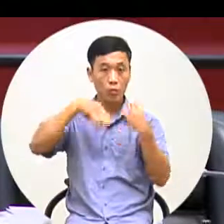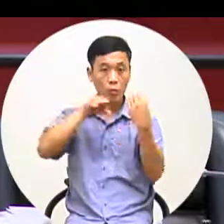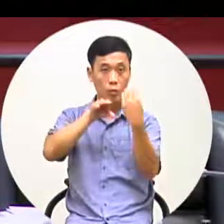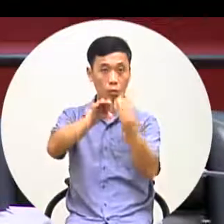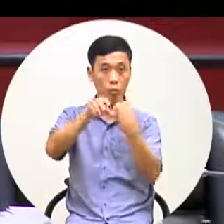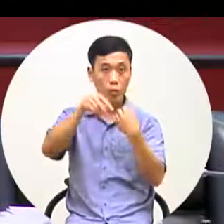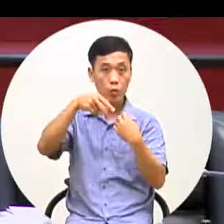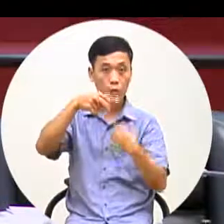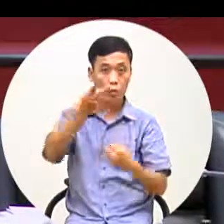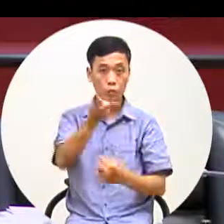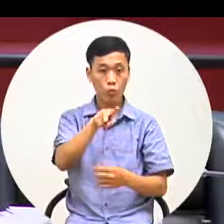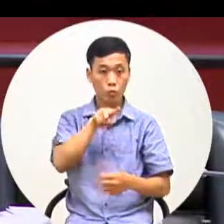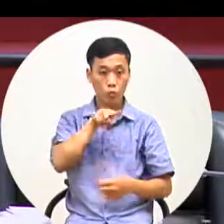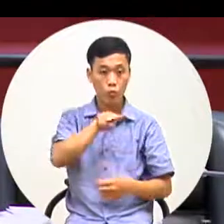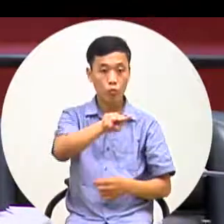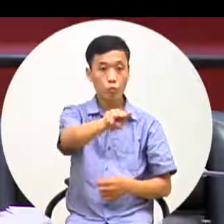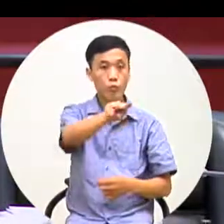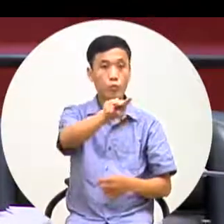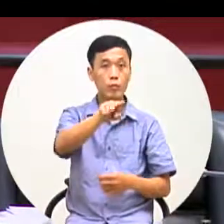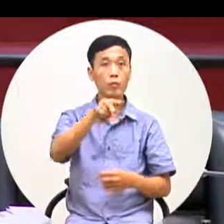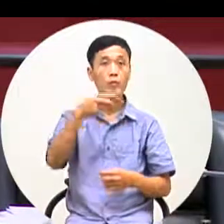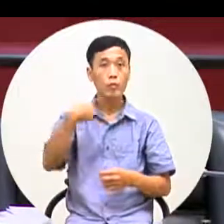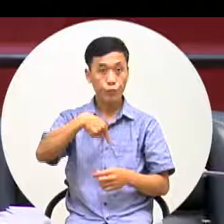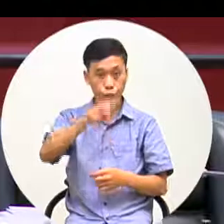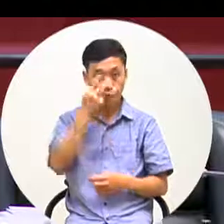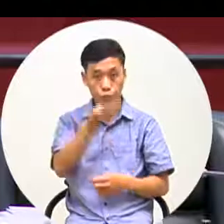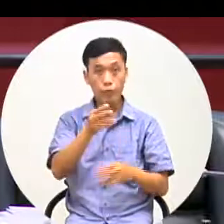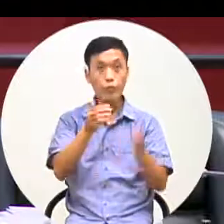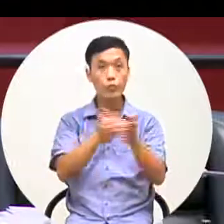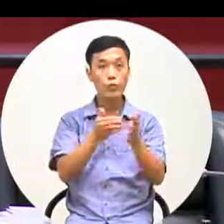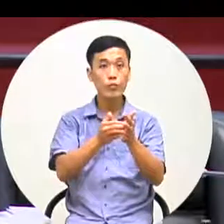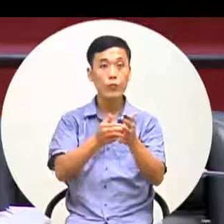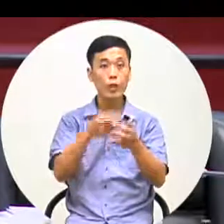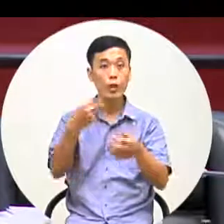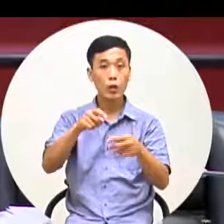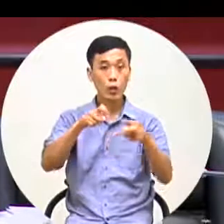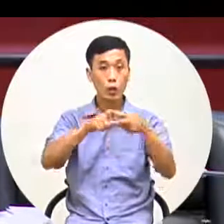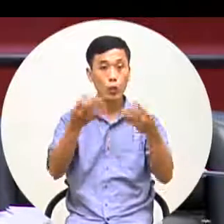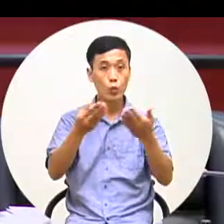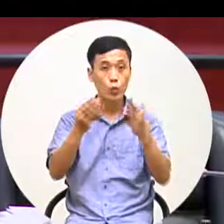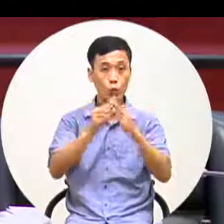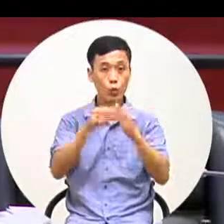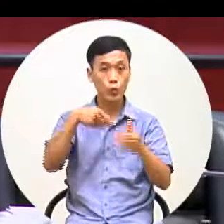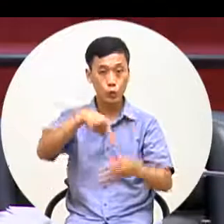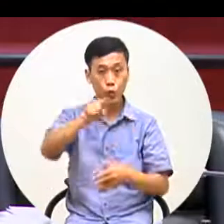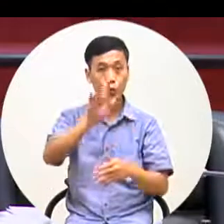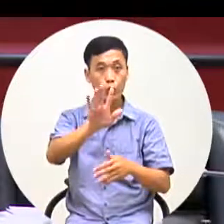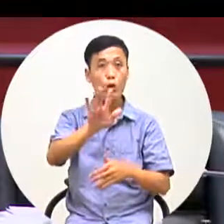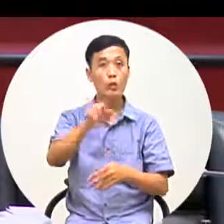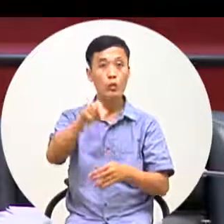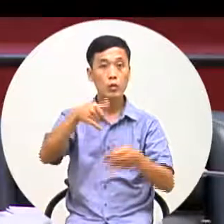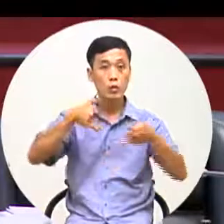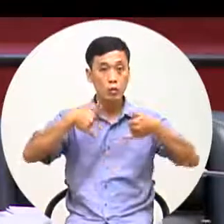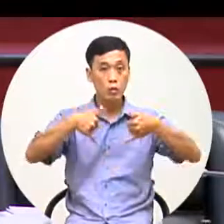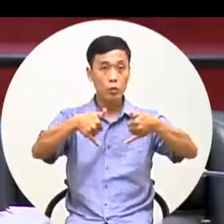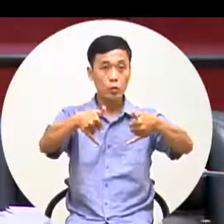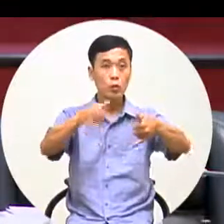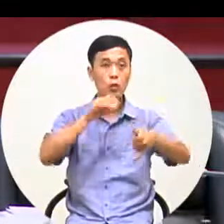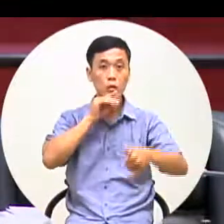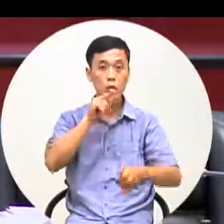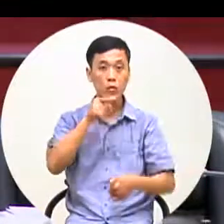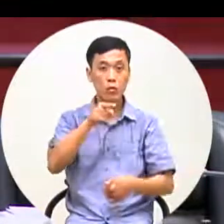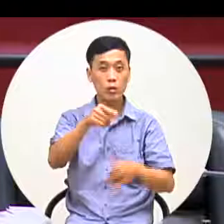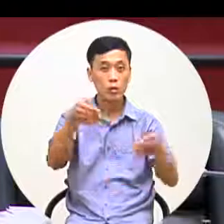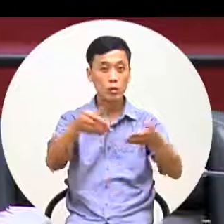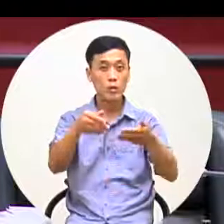呢也去啊，公务局又去了，啊，这条路呢是遥遥无期，遥遥无期呢？为